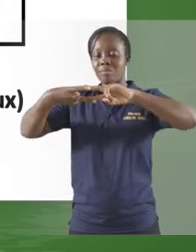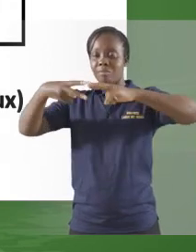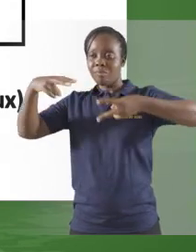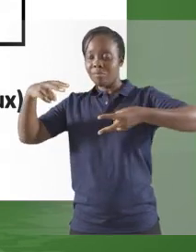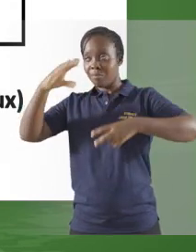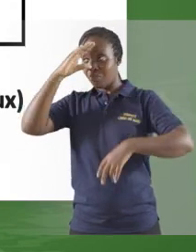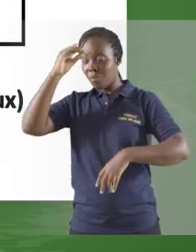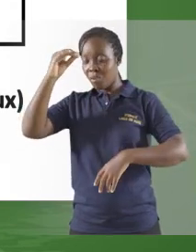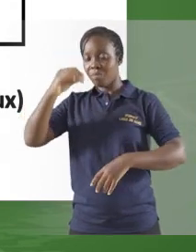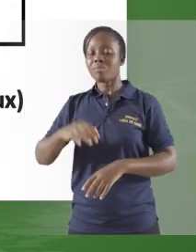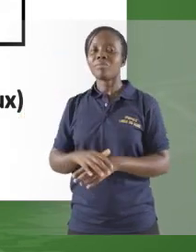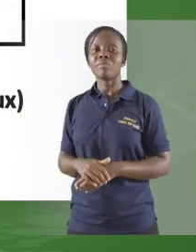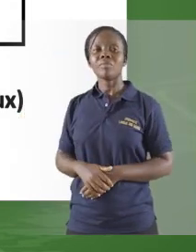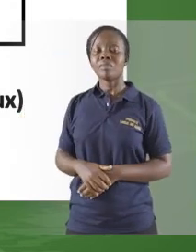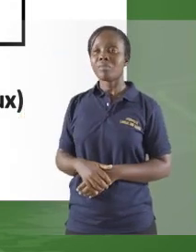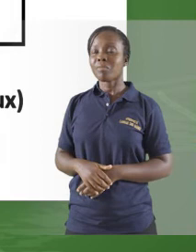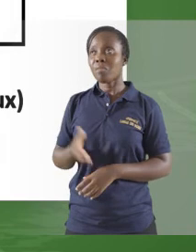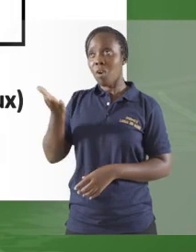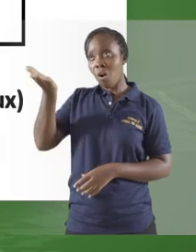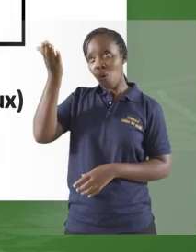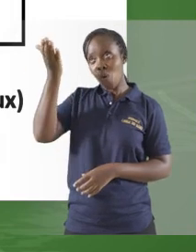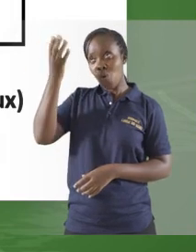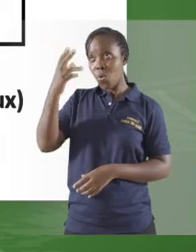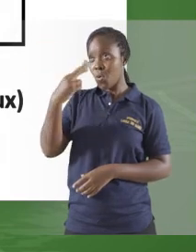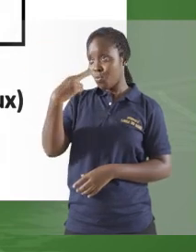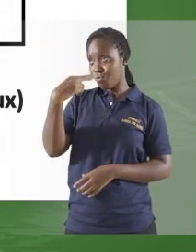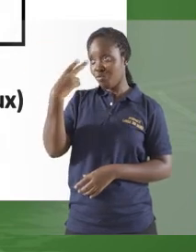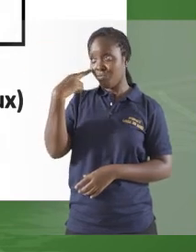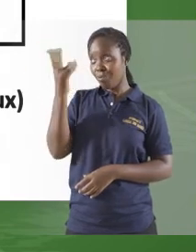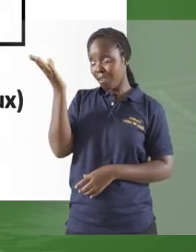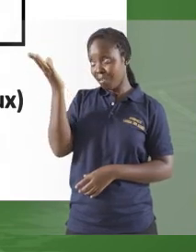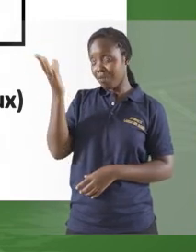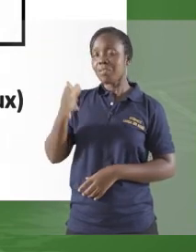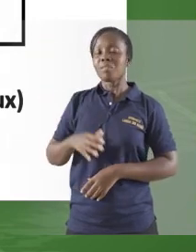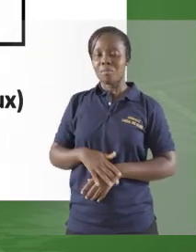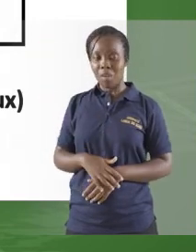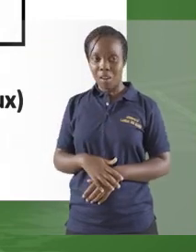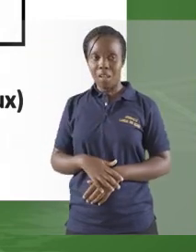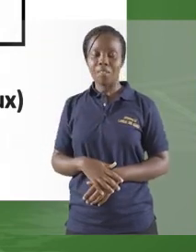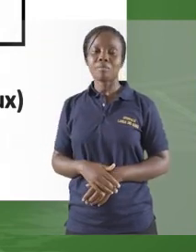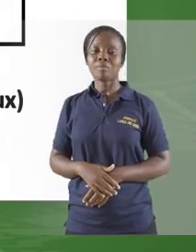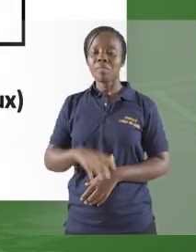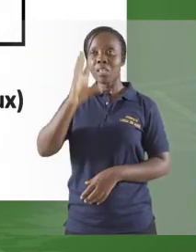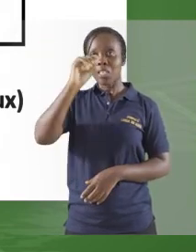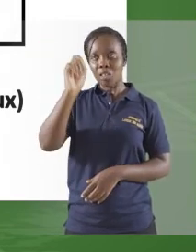de l'homme qui sont représentés également avec des proportions de part et